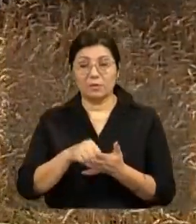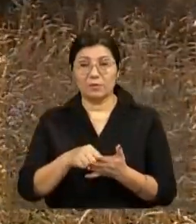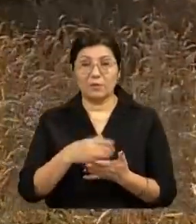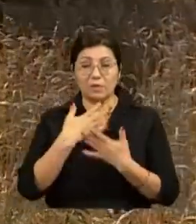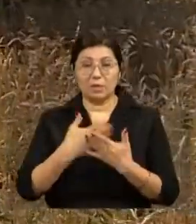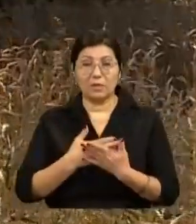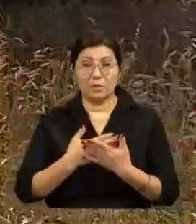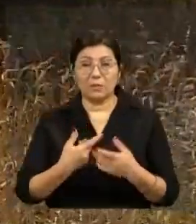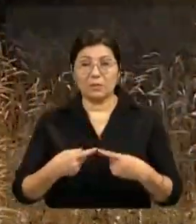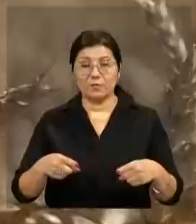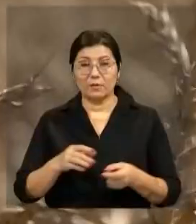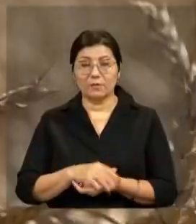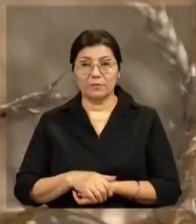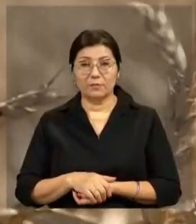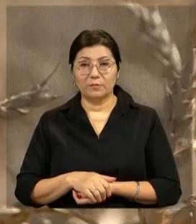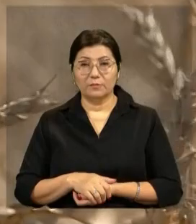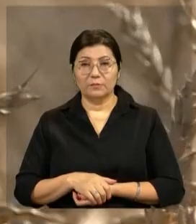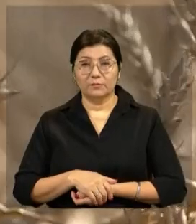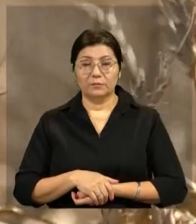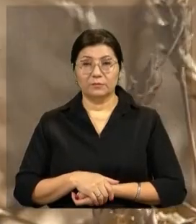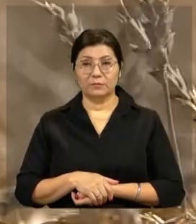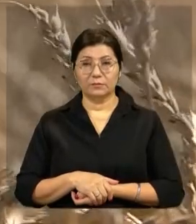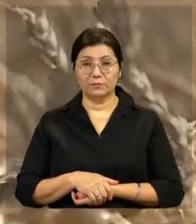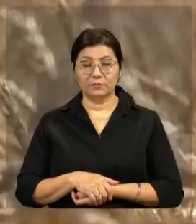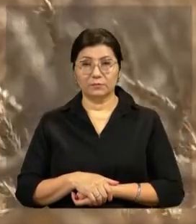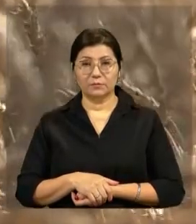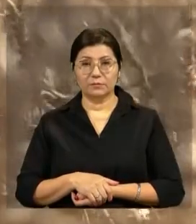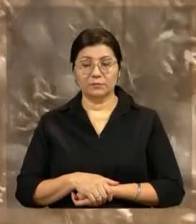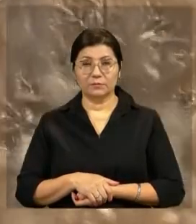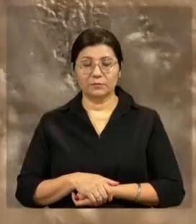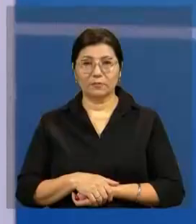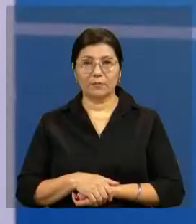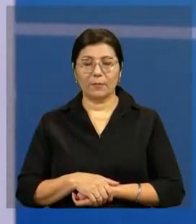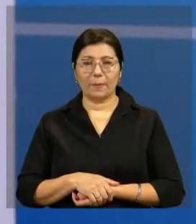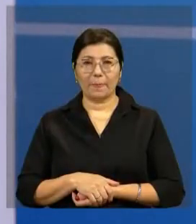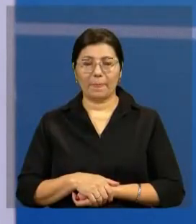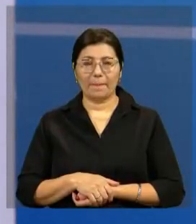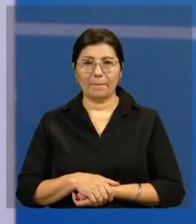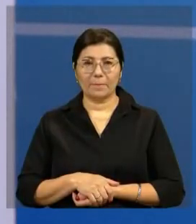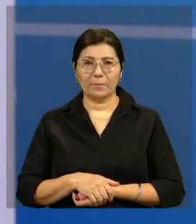направлениях агропромышленного комплекса. Николай Сырбов, Женадиль Сагиев, Аптатнесе.